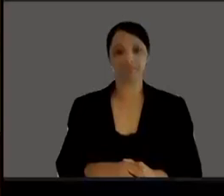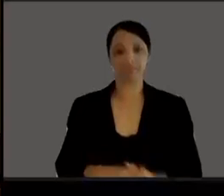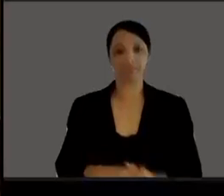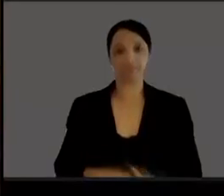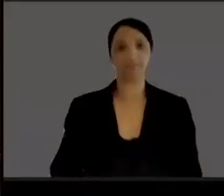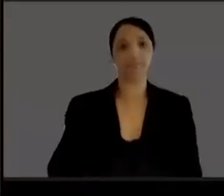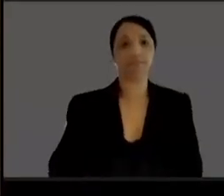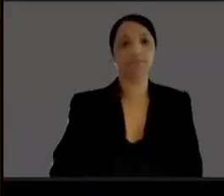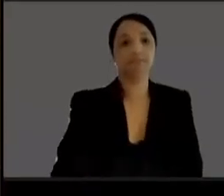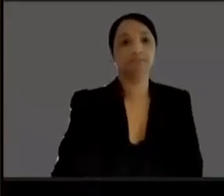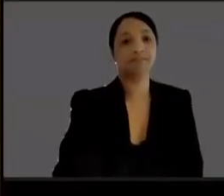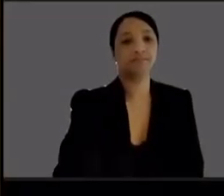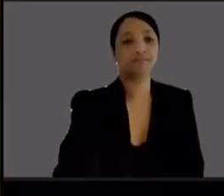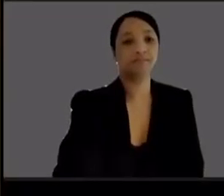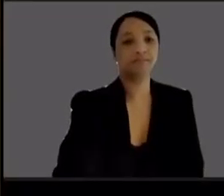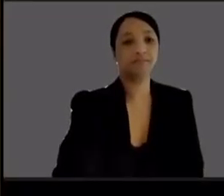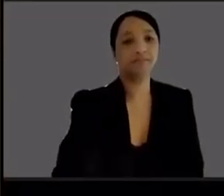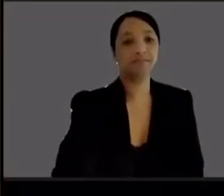ます